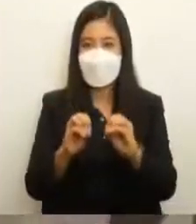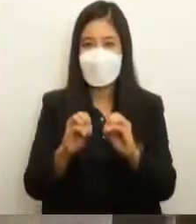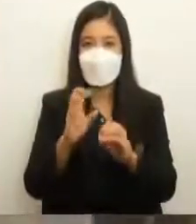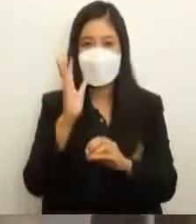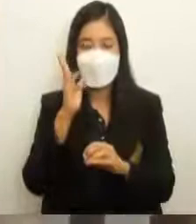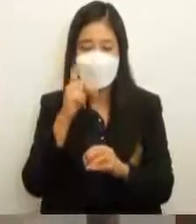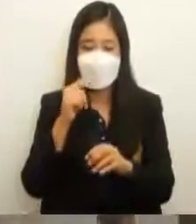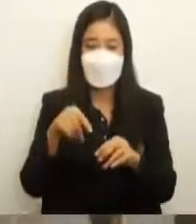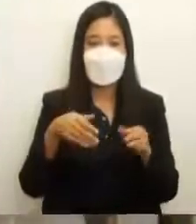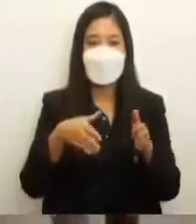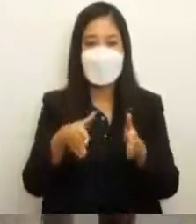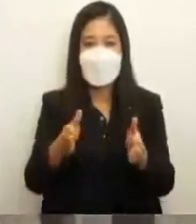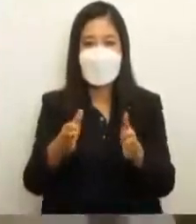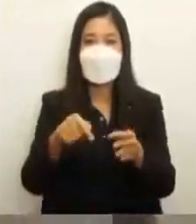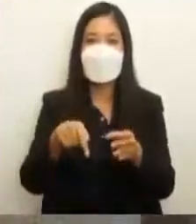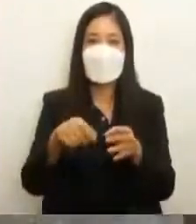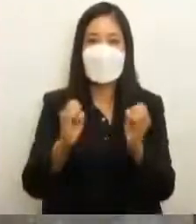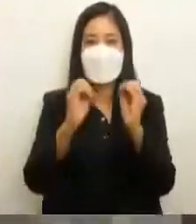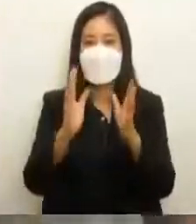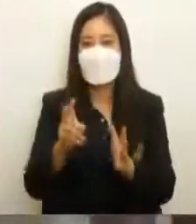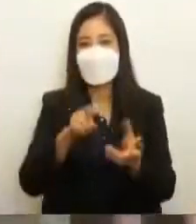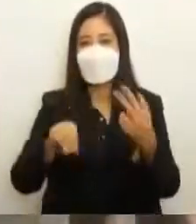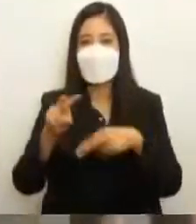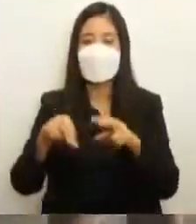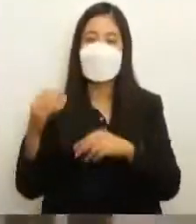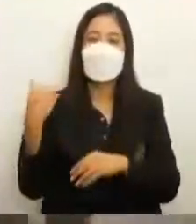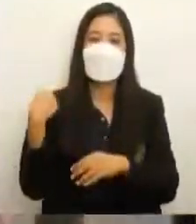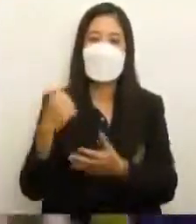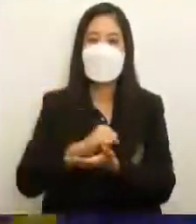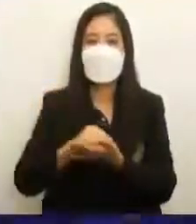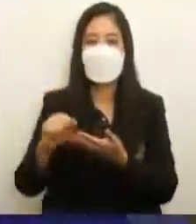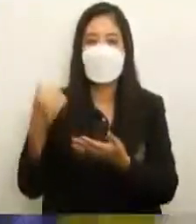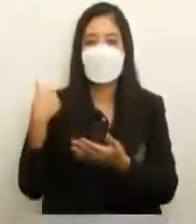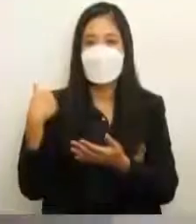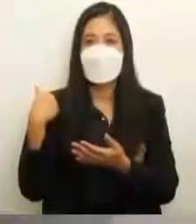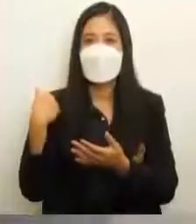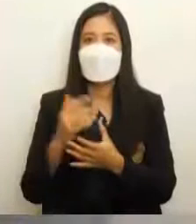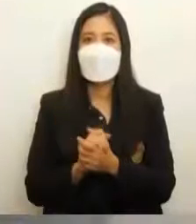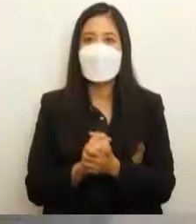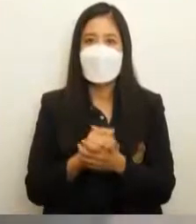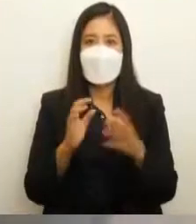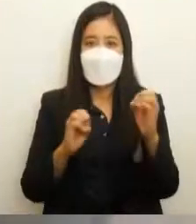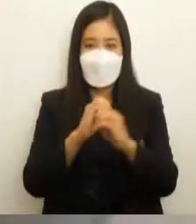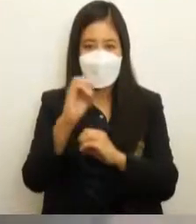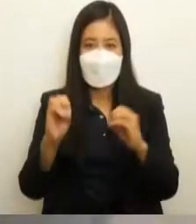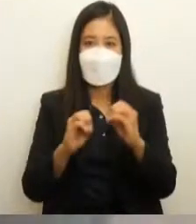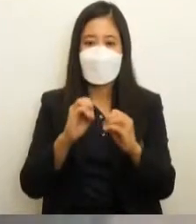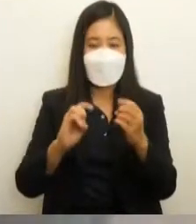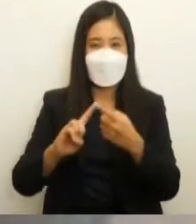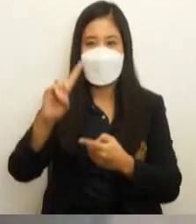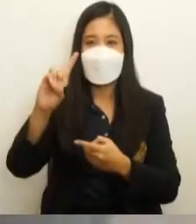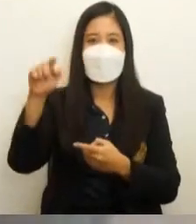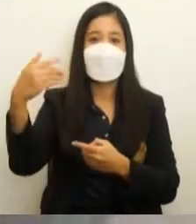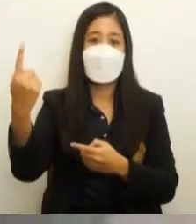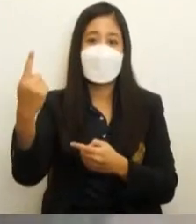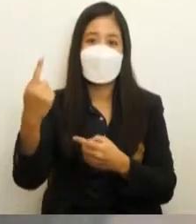นนะคะคุณครูก็จะเดินไปรับเลยมาตรการต่างๆเข้มแล้วก็ความปลอดภัยมาเป็นที่หนึ่งค่ะรวมทั้